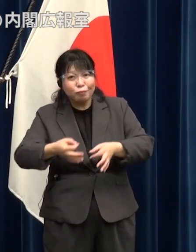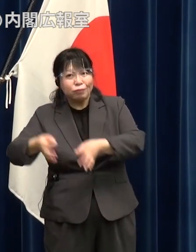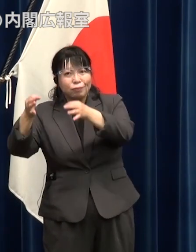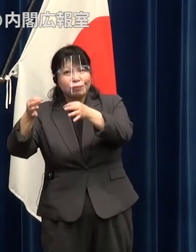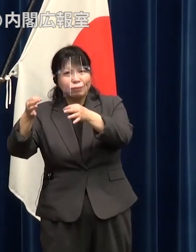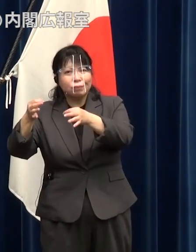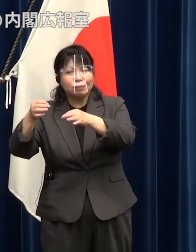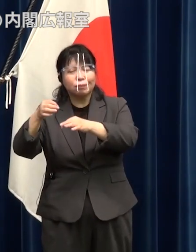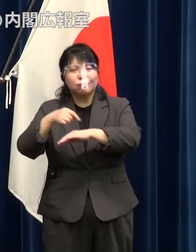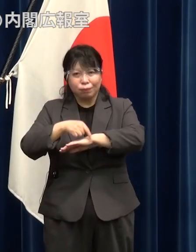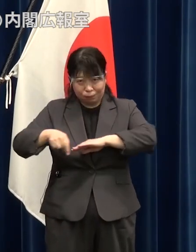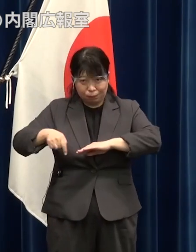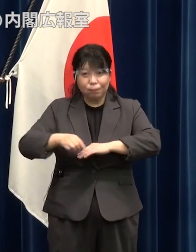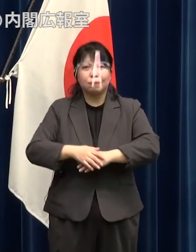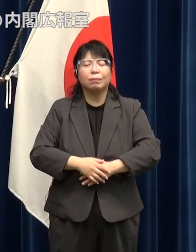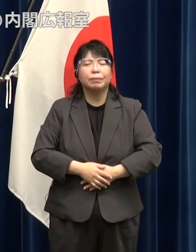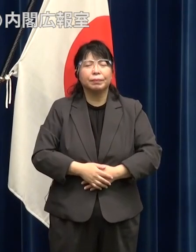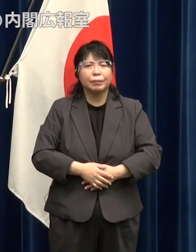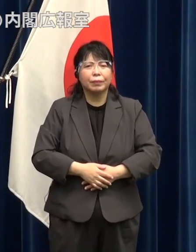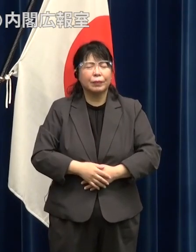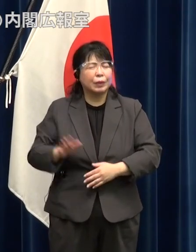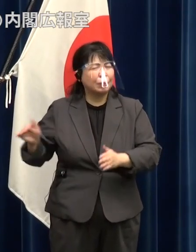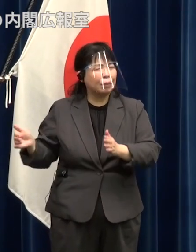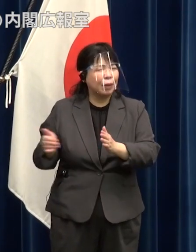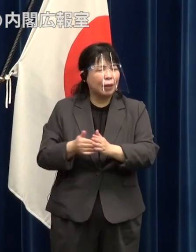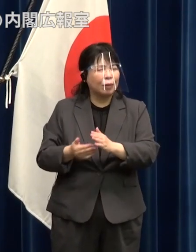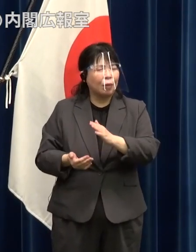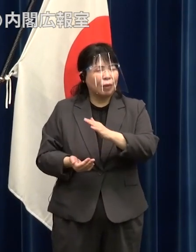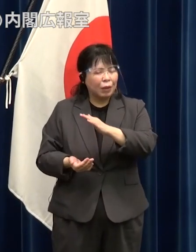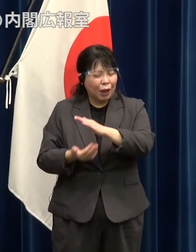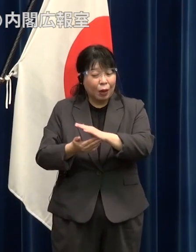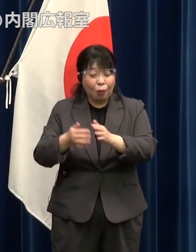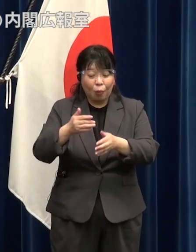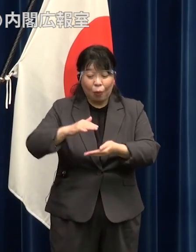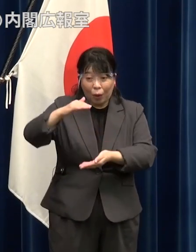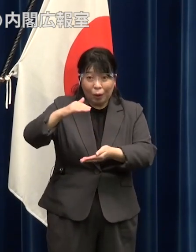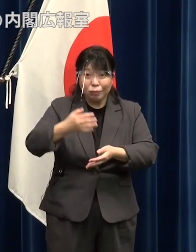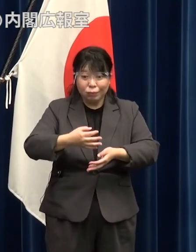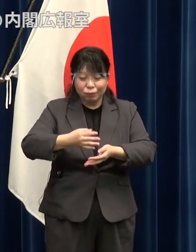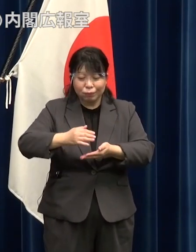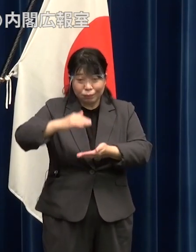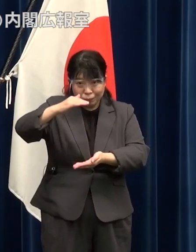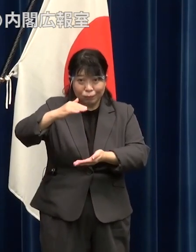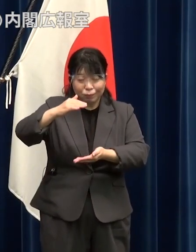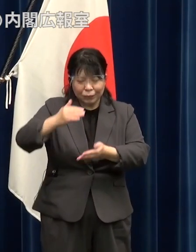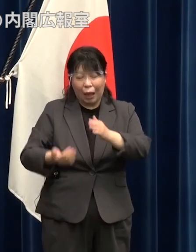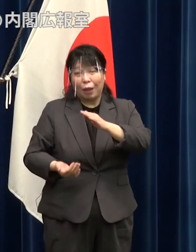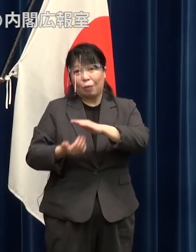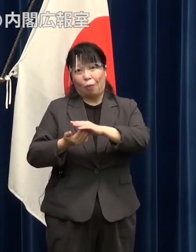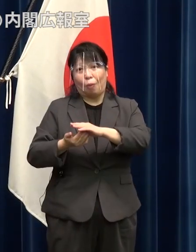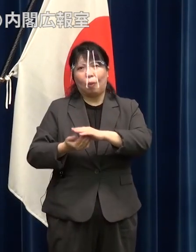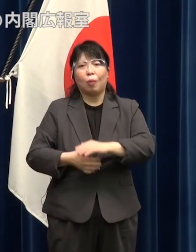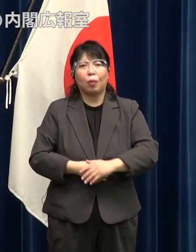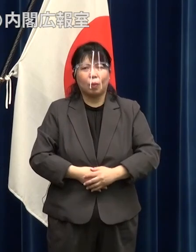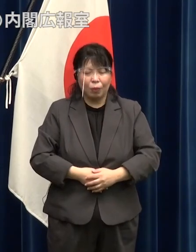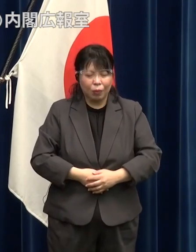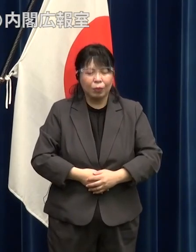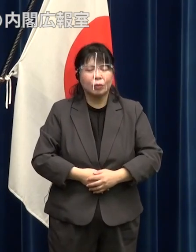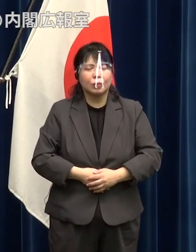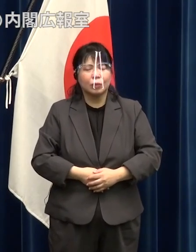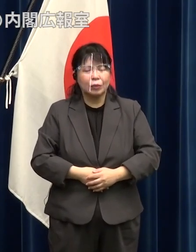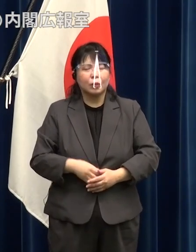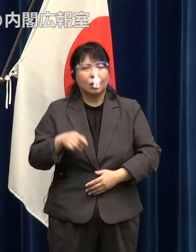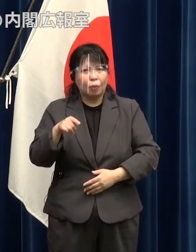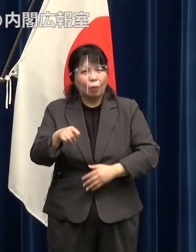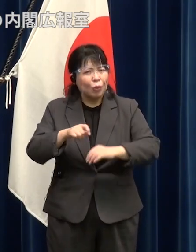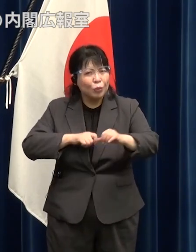。これは過去最高の引き上げ幅です。こうした取り組みを先行させ